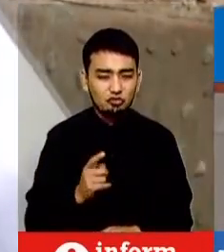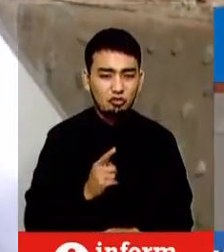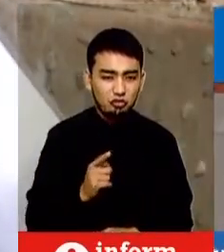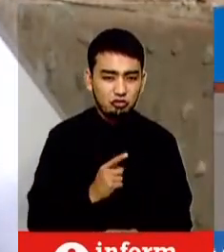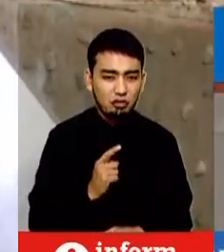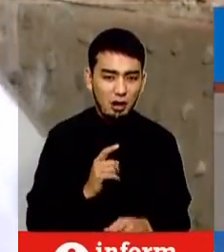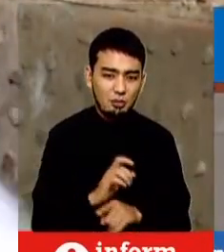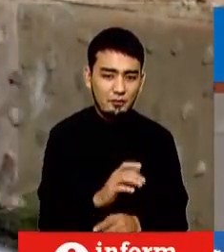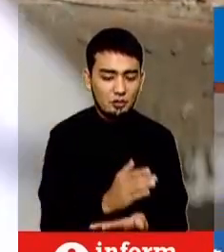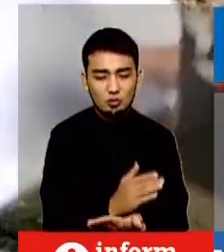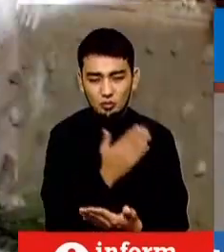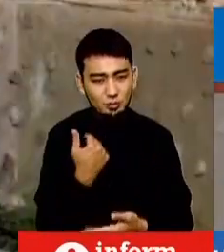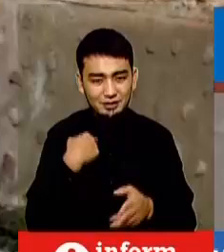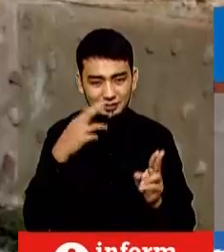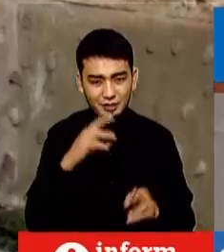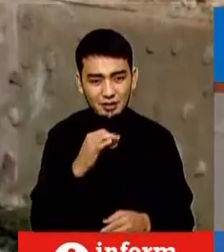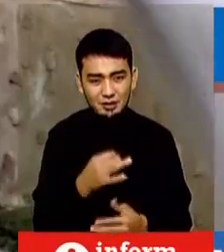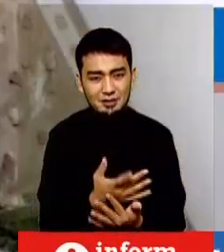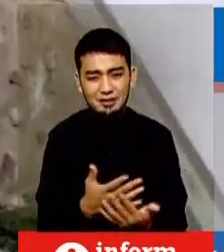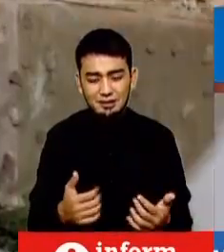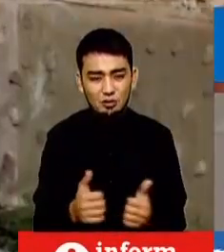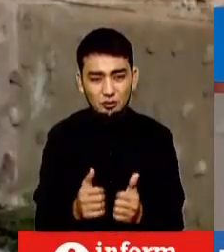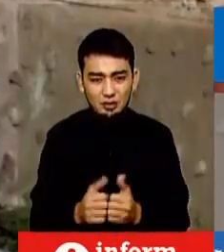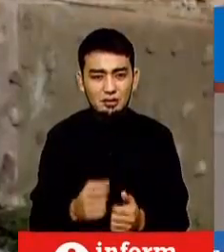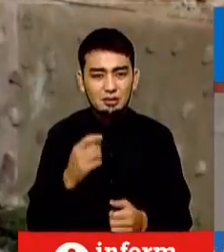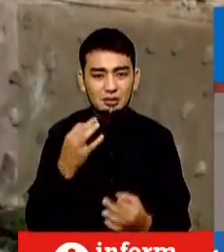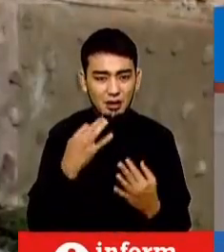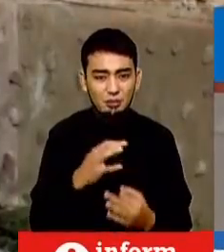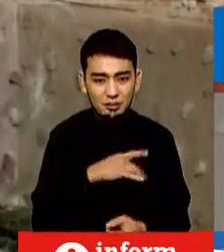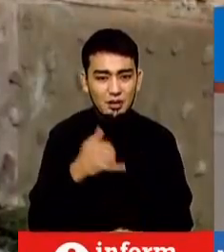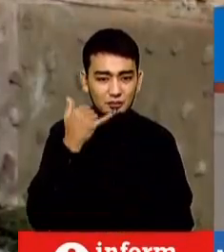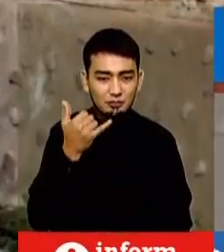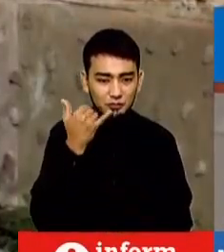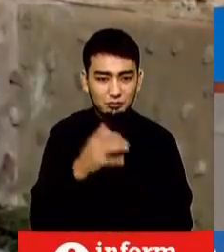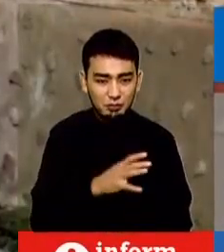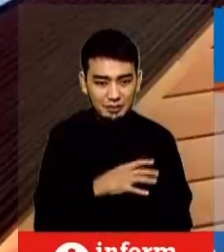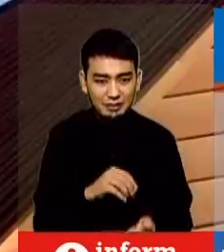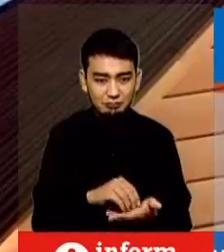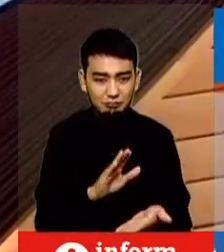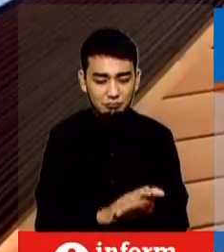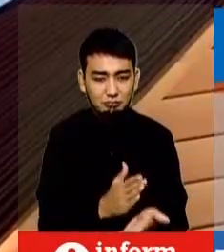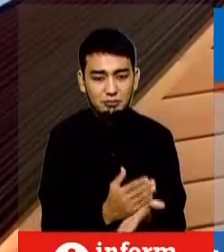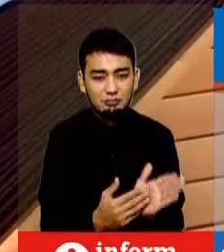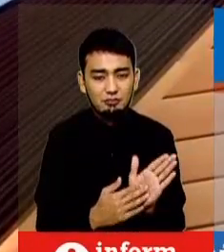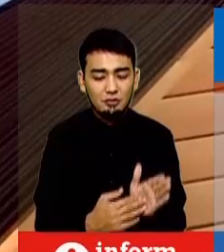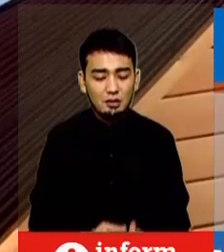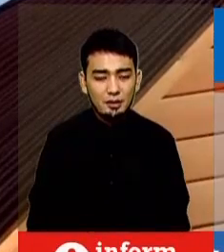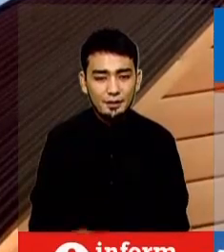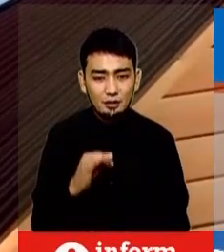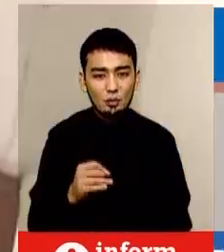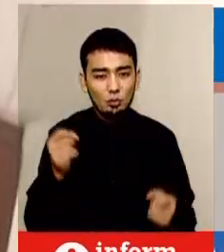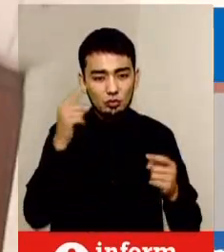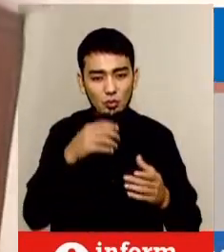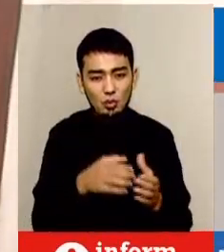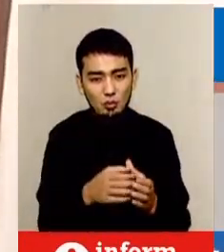такие отправили или нет, но вот несколько соседей нам сказали, что они звонили. И они нам об этом написали. Позже стало известно, что